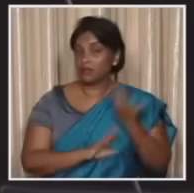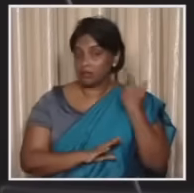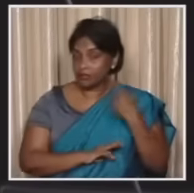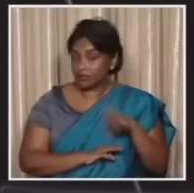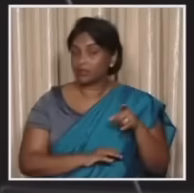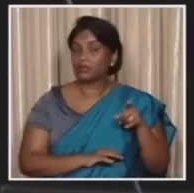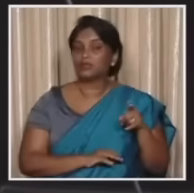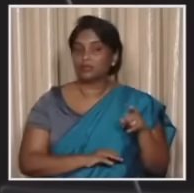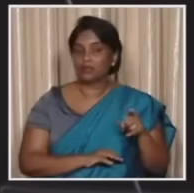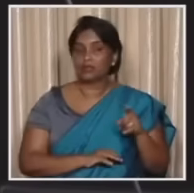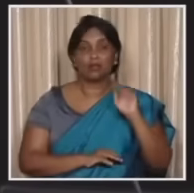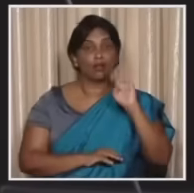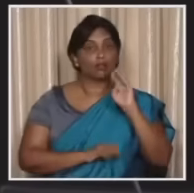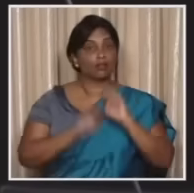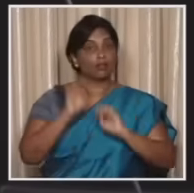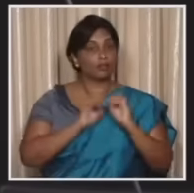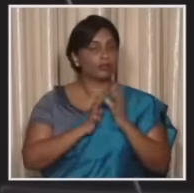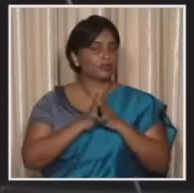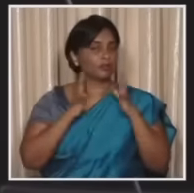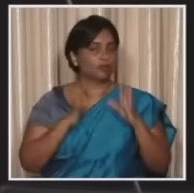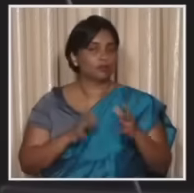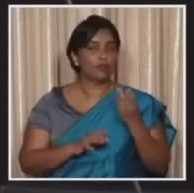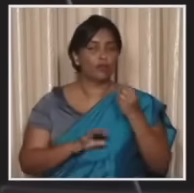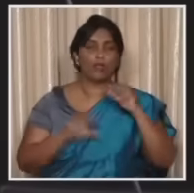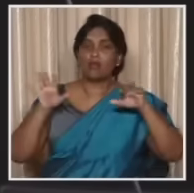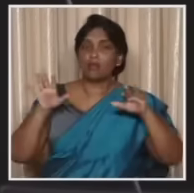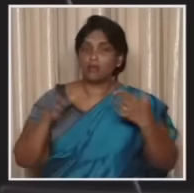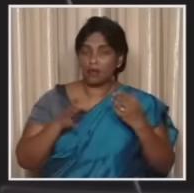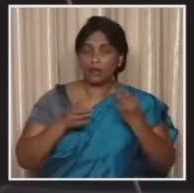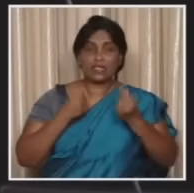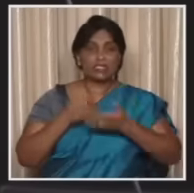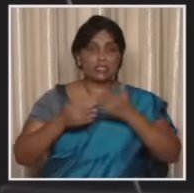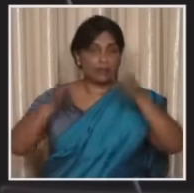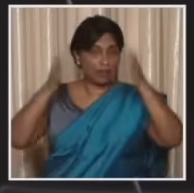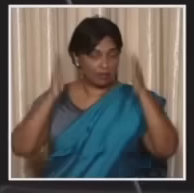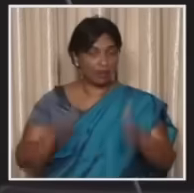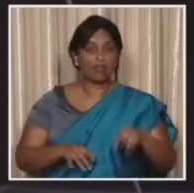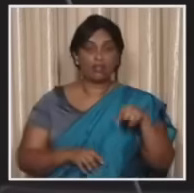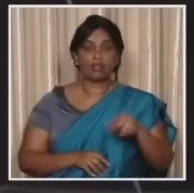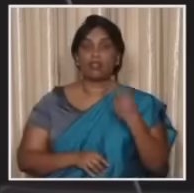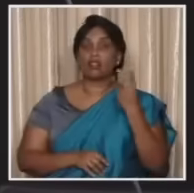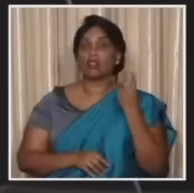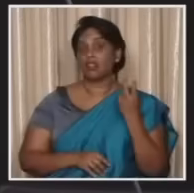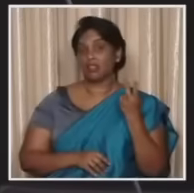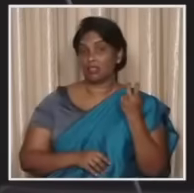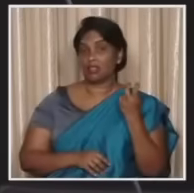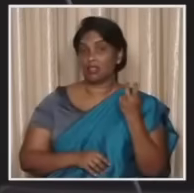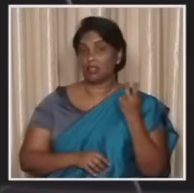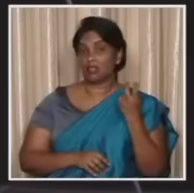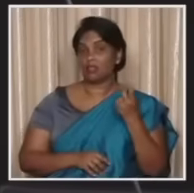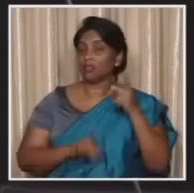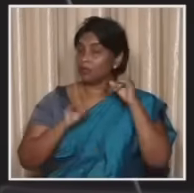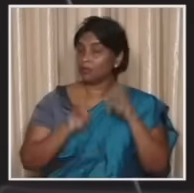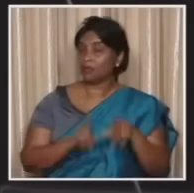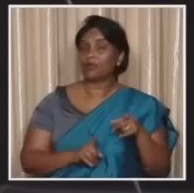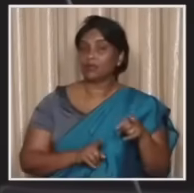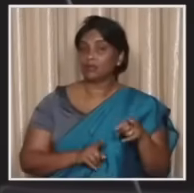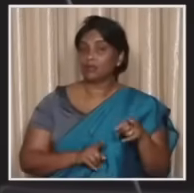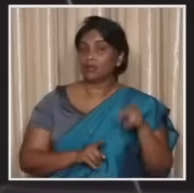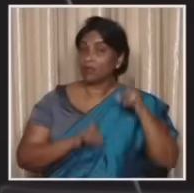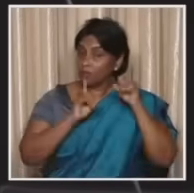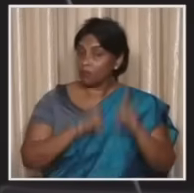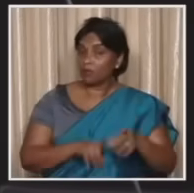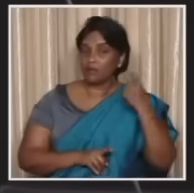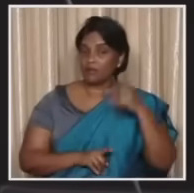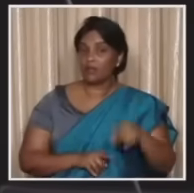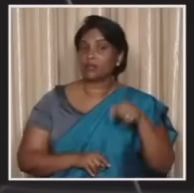නිසා 140ක් උතලා ඇති. රුපියල් 900 තිබිච්ච සිමෙන්ති කොටේ දැන් රුපියල් 2000ක් වෙලා තියෙනවා. එතකොට දැන් ඒ